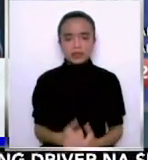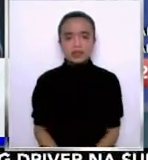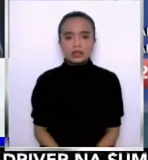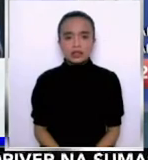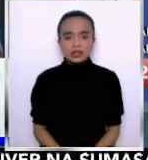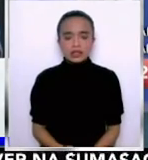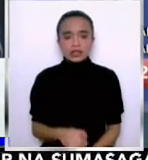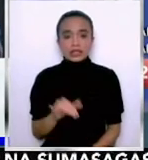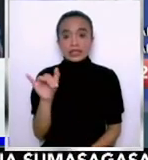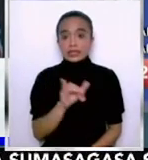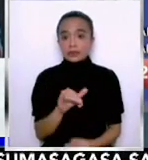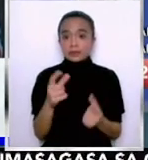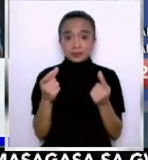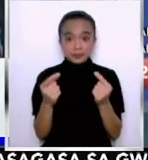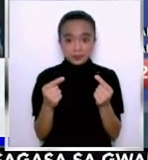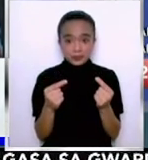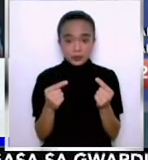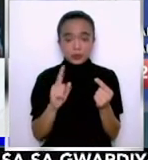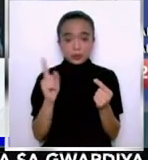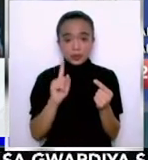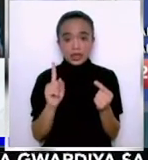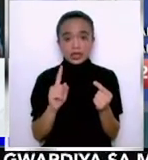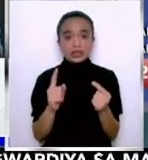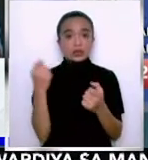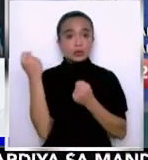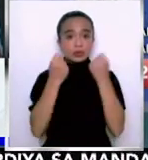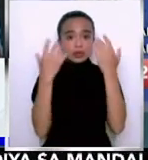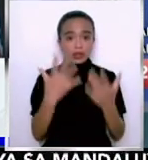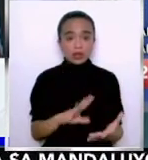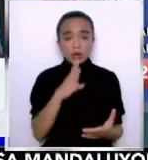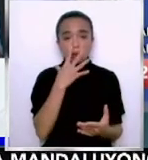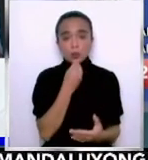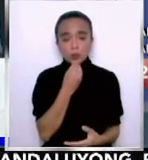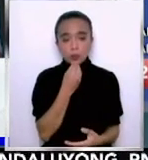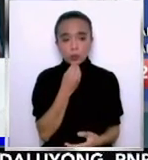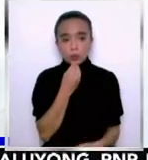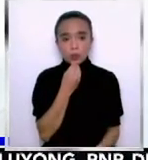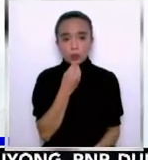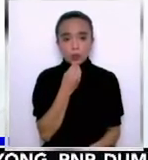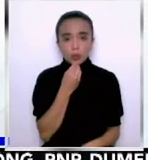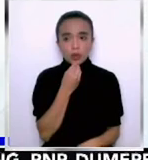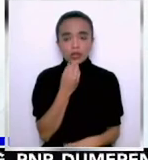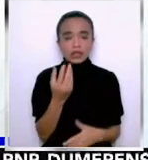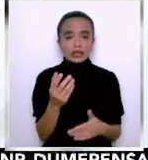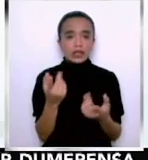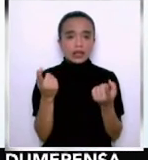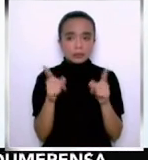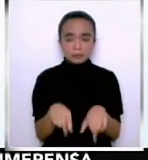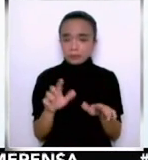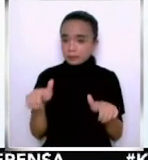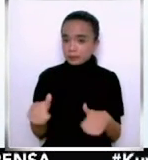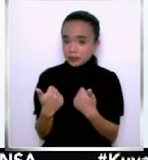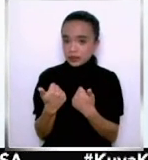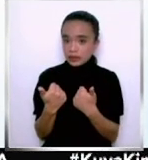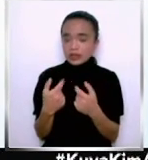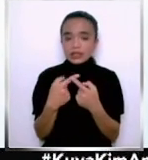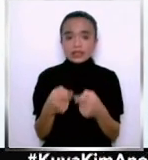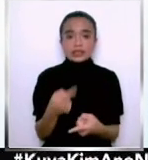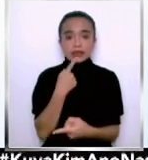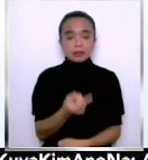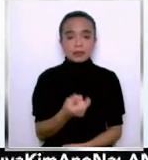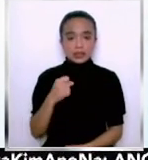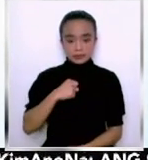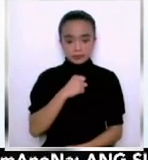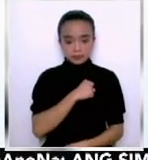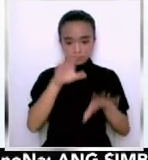ginagawa sa mga pangkaraniwang motoristang nasasangkot sa mga aksidente. Sabi ni Senate President Tito Soto,